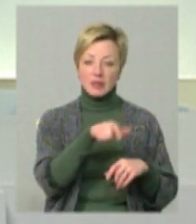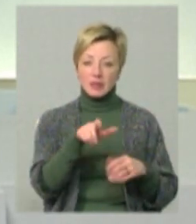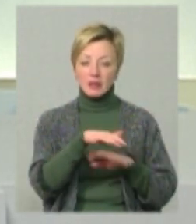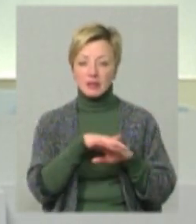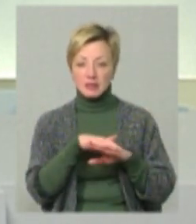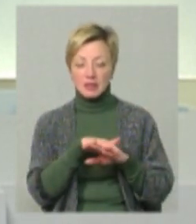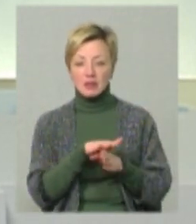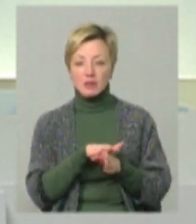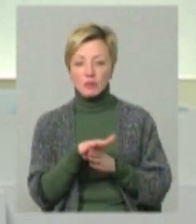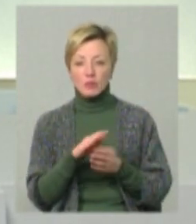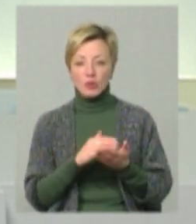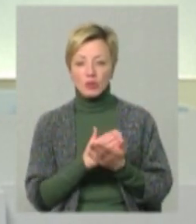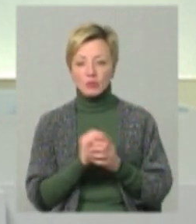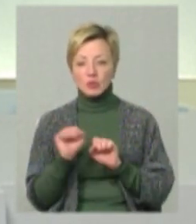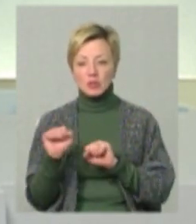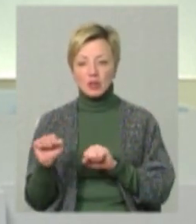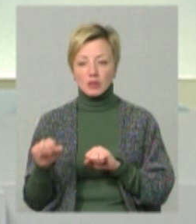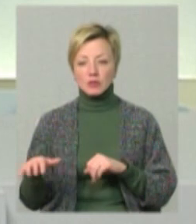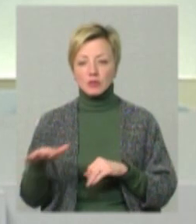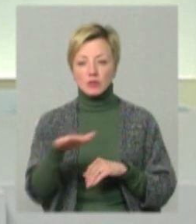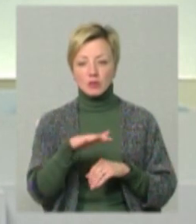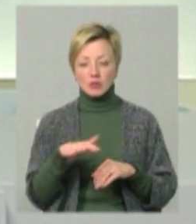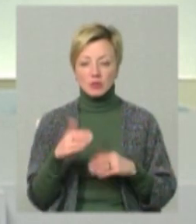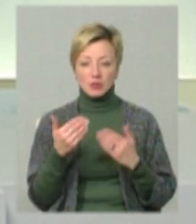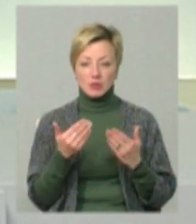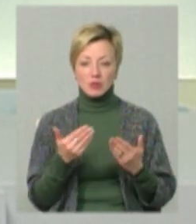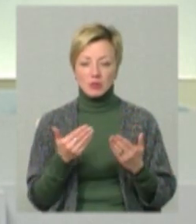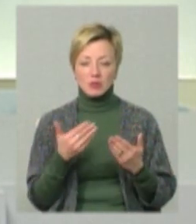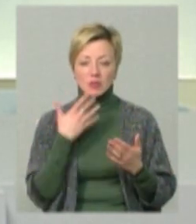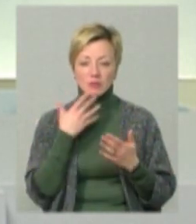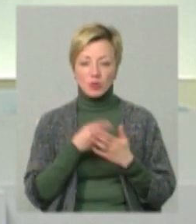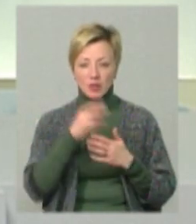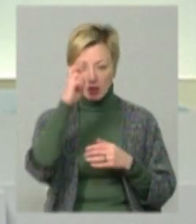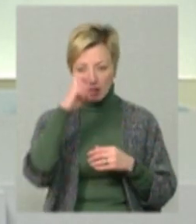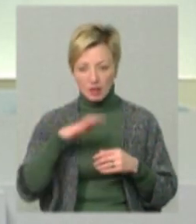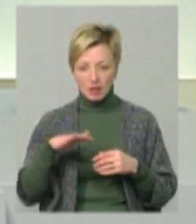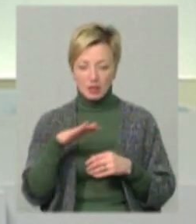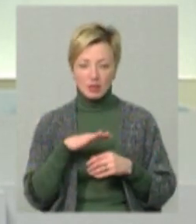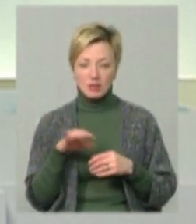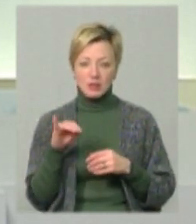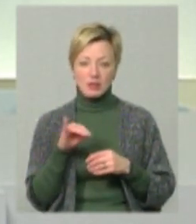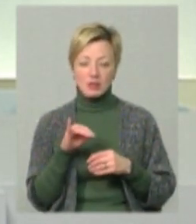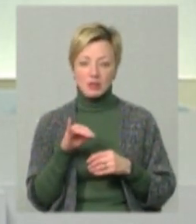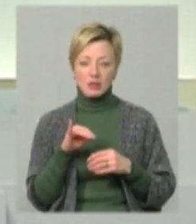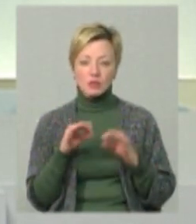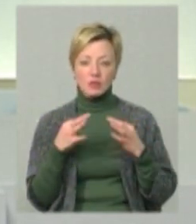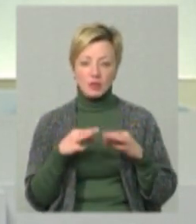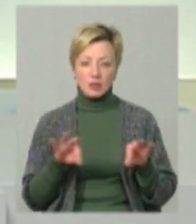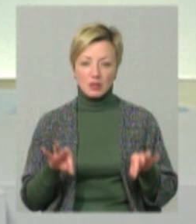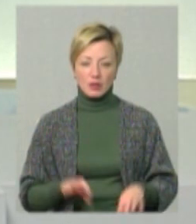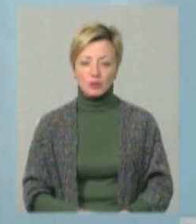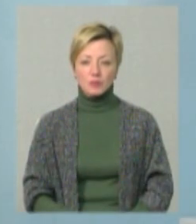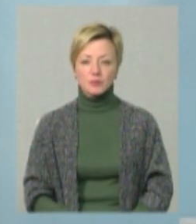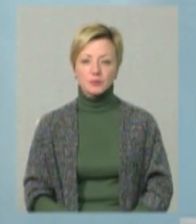населення реалізують політику по захисту і по обороні своєї країни і її